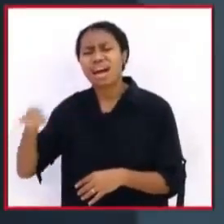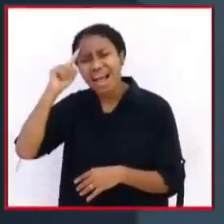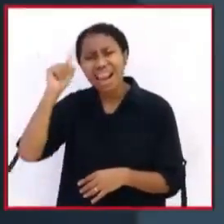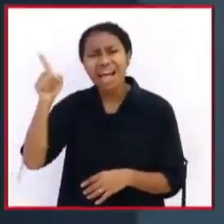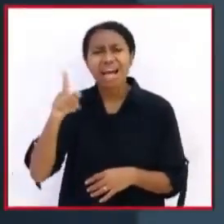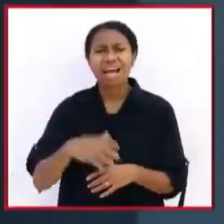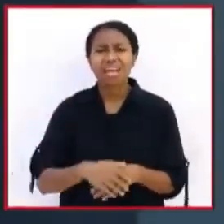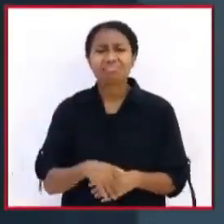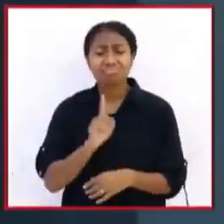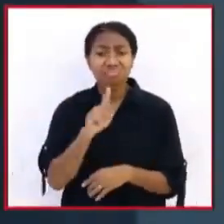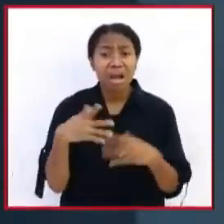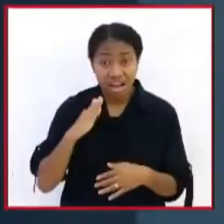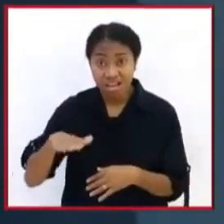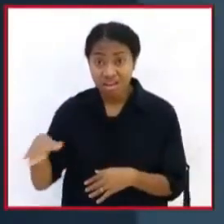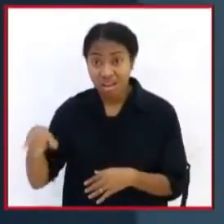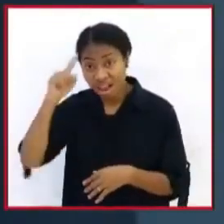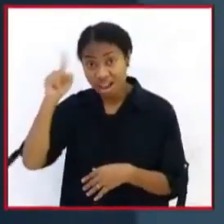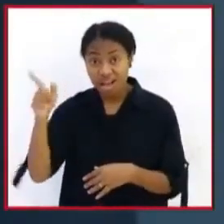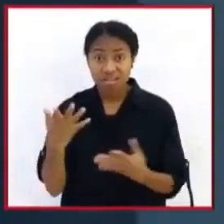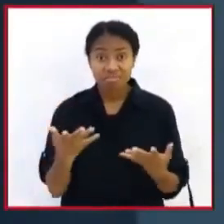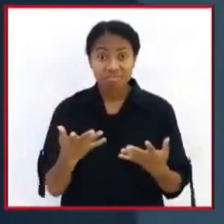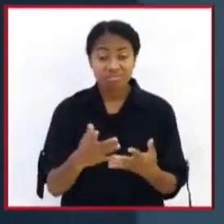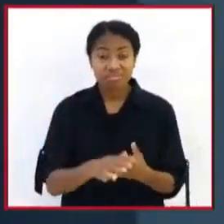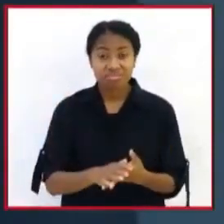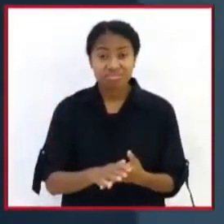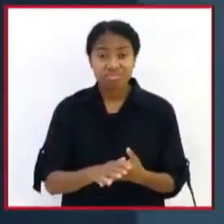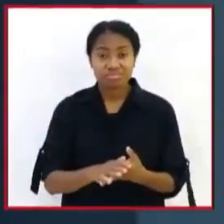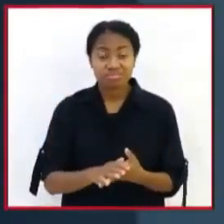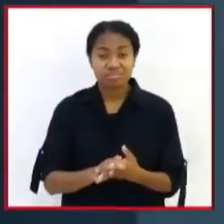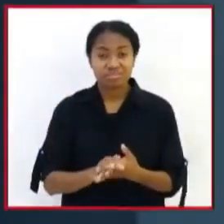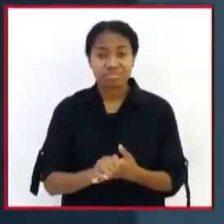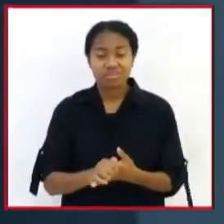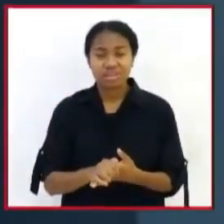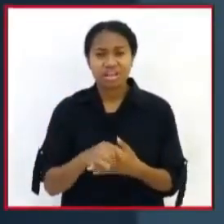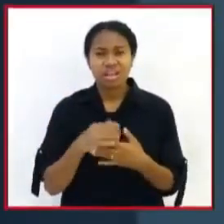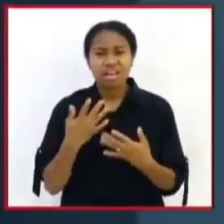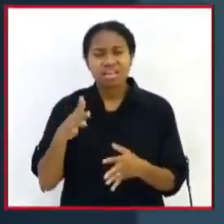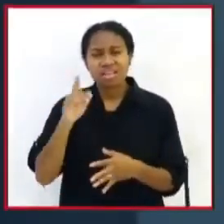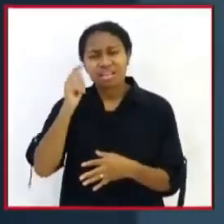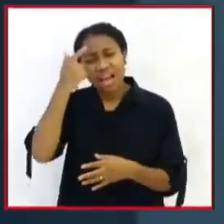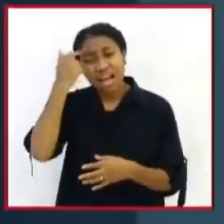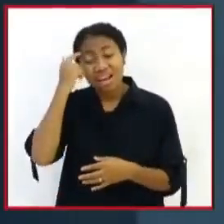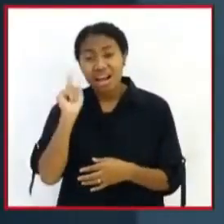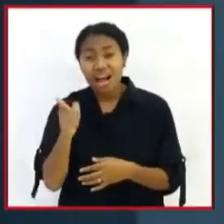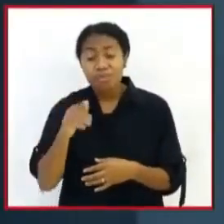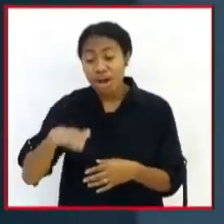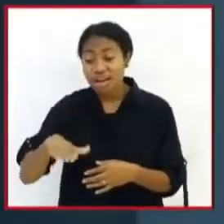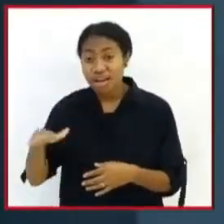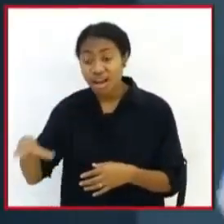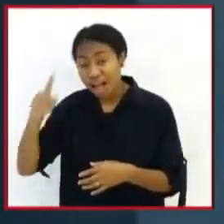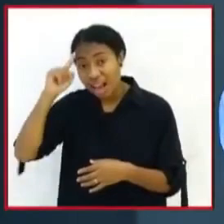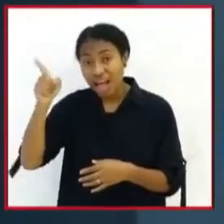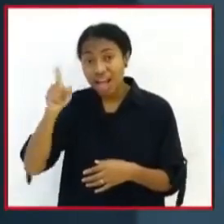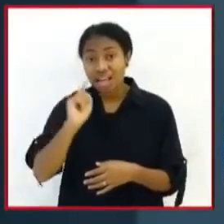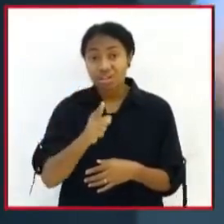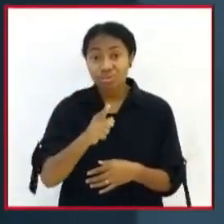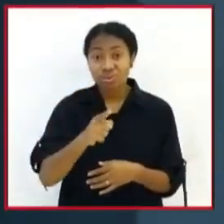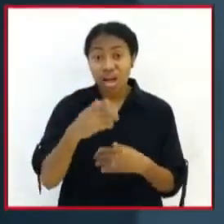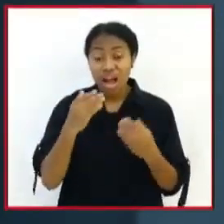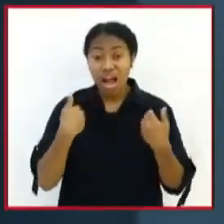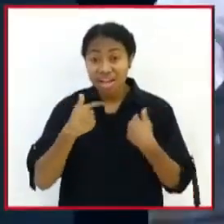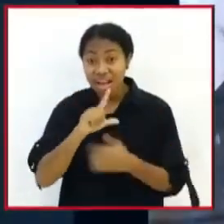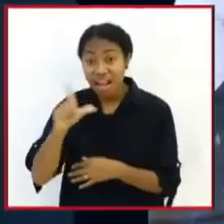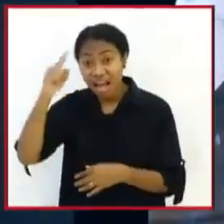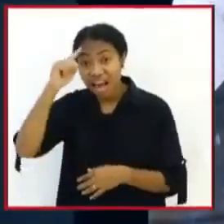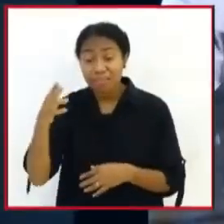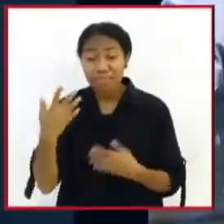itu Allah Allah Apakah saya juga adalah Allah saudara percaya Yesus saudara jadi anak Allah karena saudara Anak Allah berarti Apakah anak Allah itu Allah maka